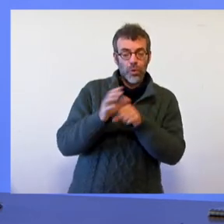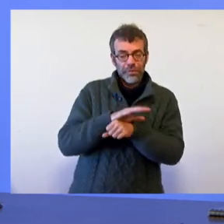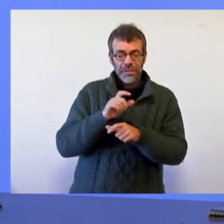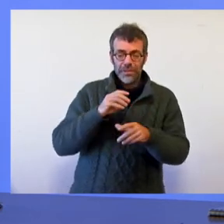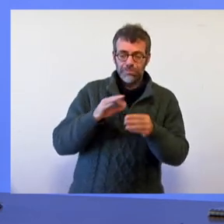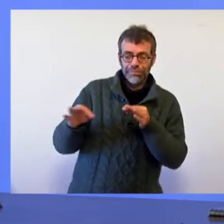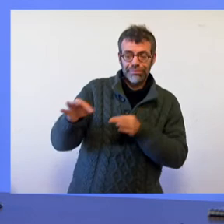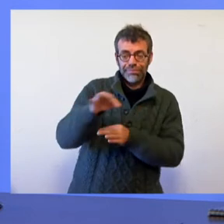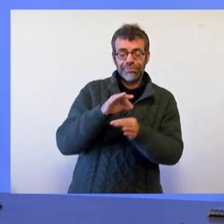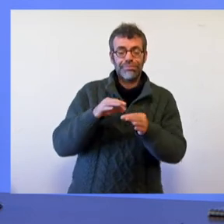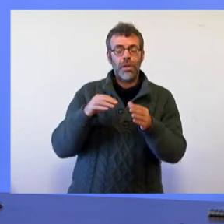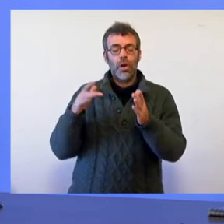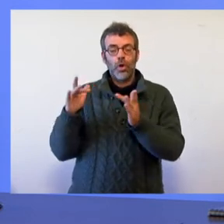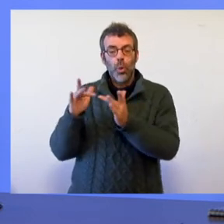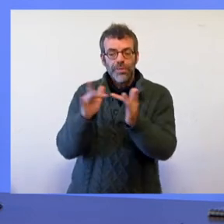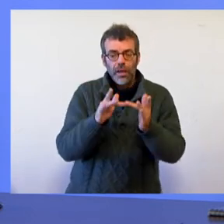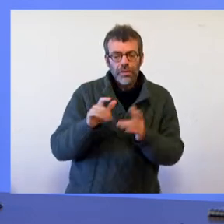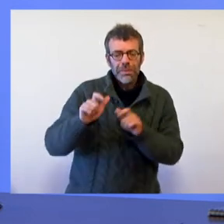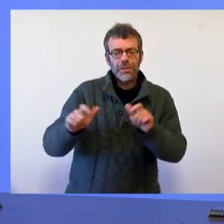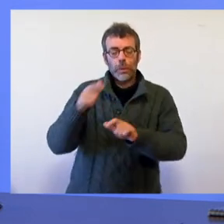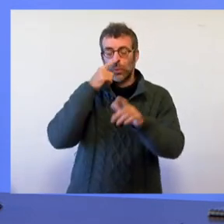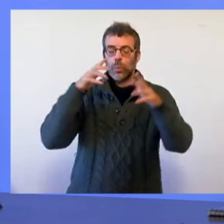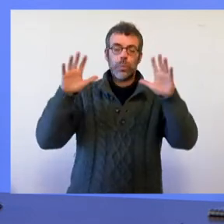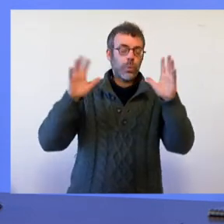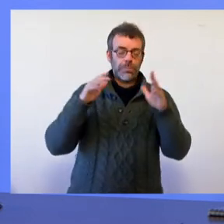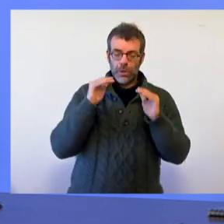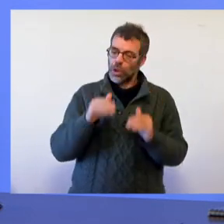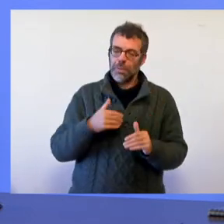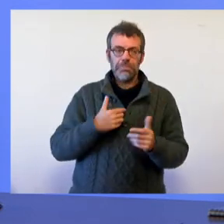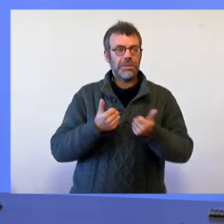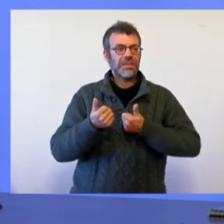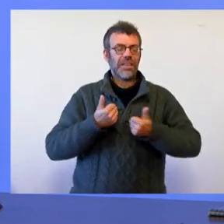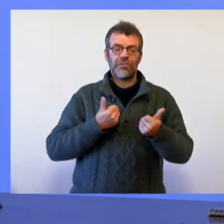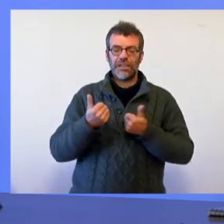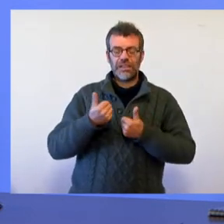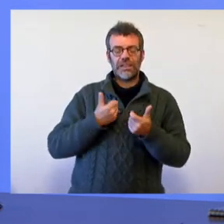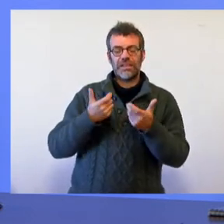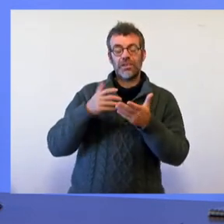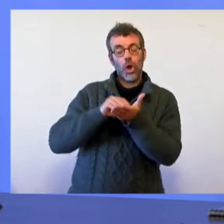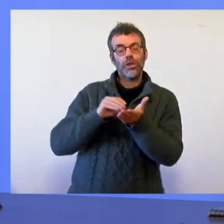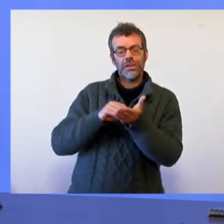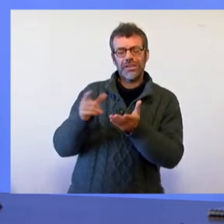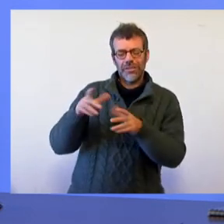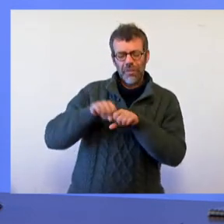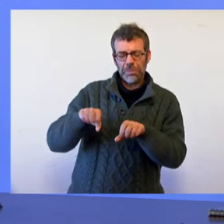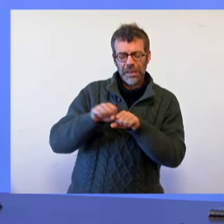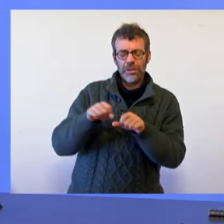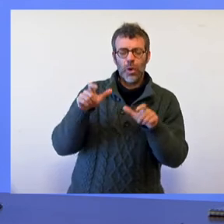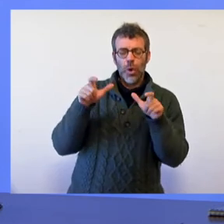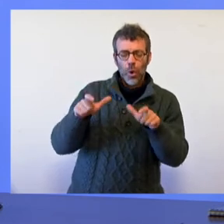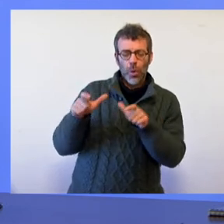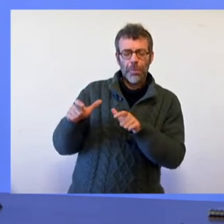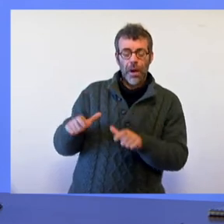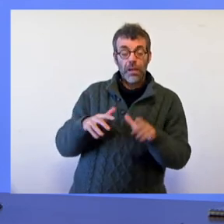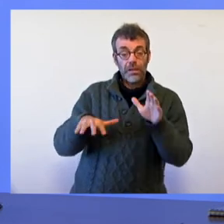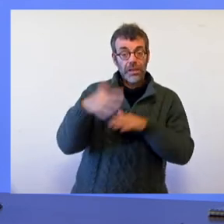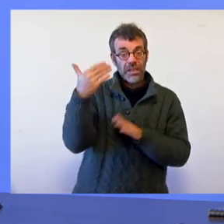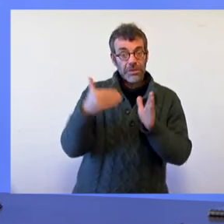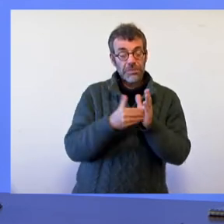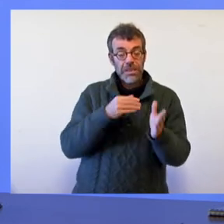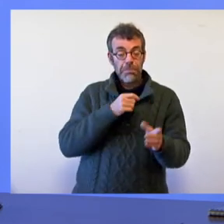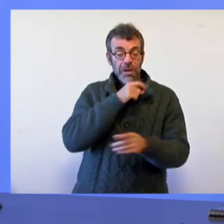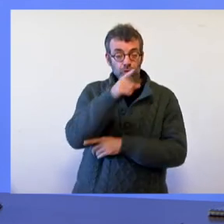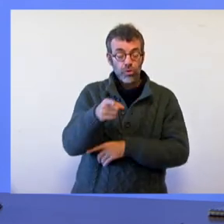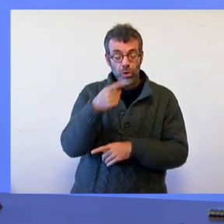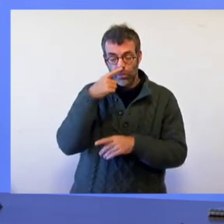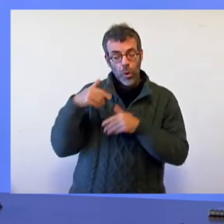Mais malgré tout... ce service a pu être maintenu parce que produire 15 000 repas par jour, ça ne peut pas s'arrêter. On est obligé de continuer en permanence. Donc